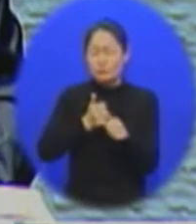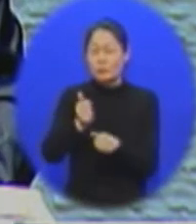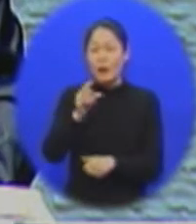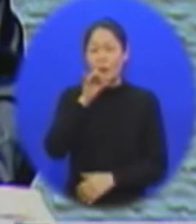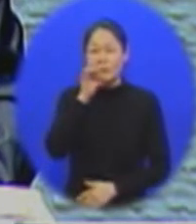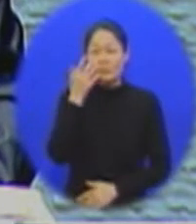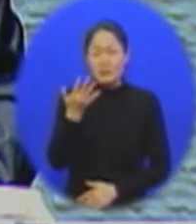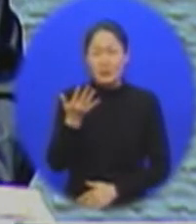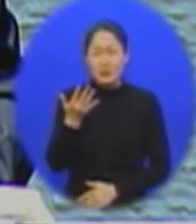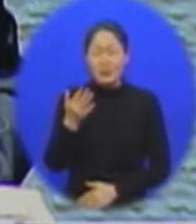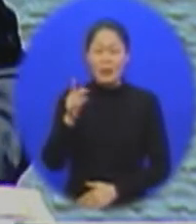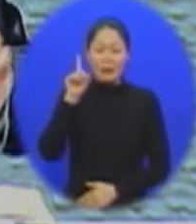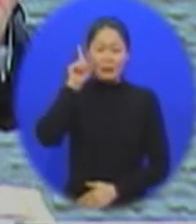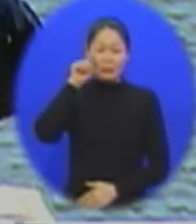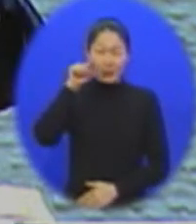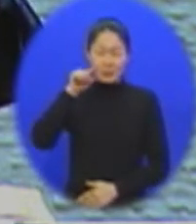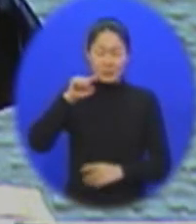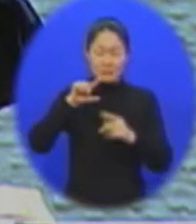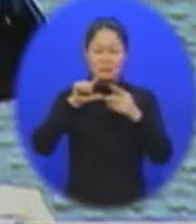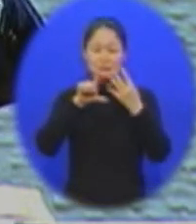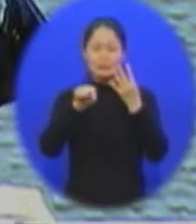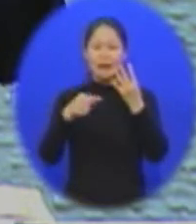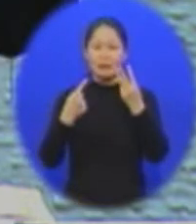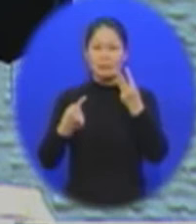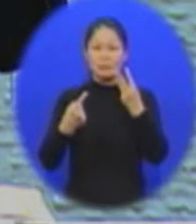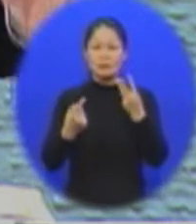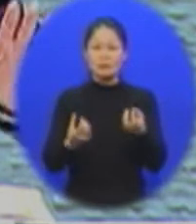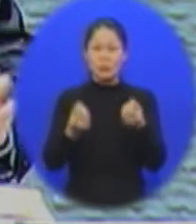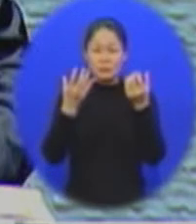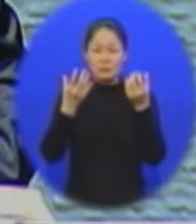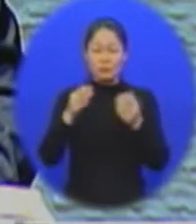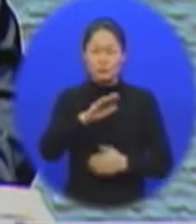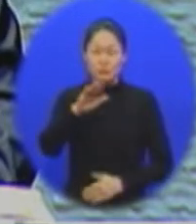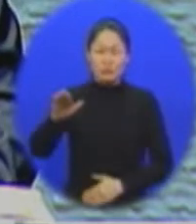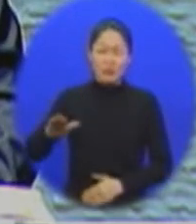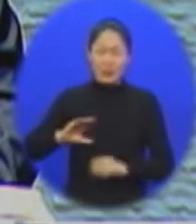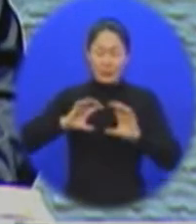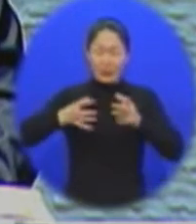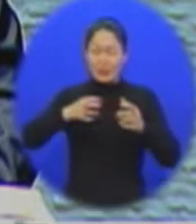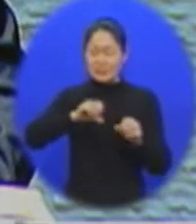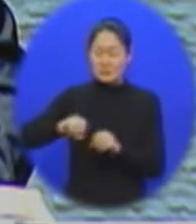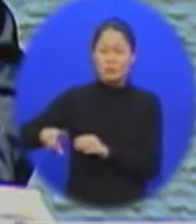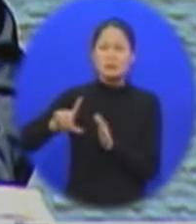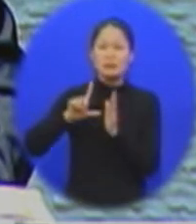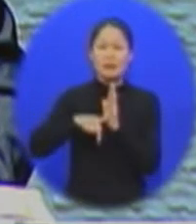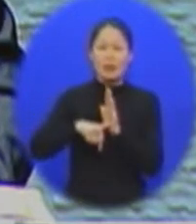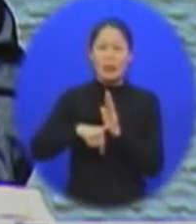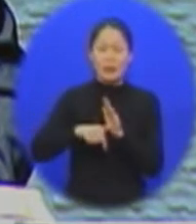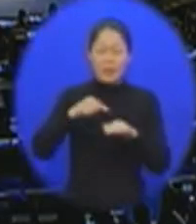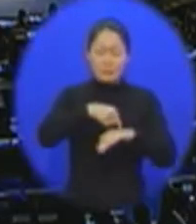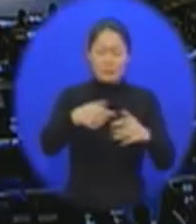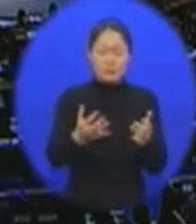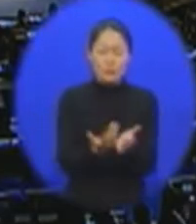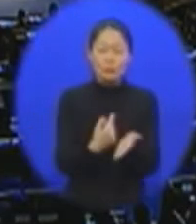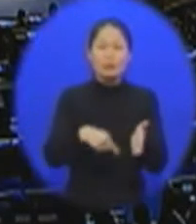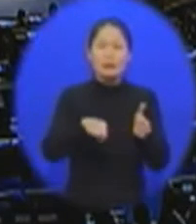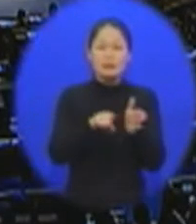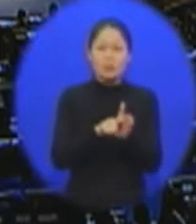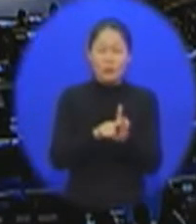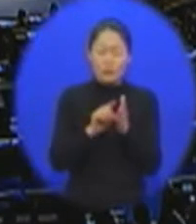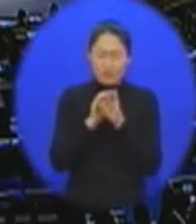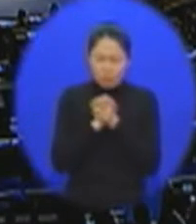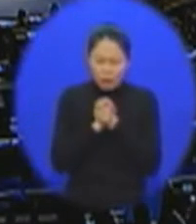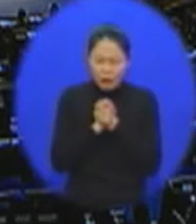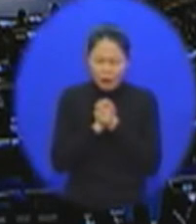절입니다 우리 민족이 말할 수 없는 위기 나라다 잃어버렸을 때 민족 위에서 기도하고